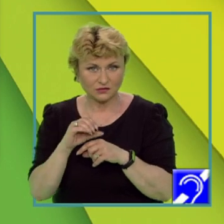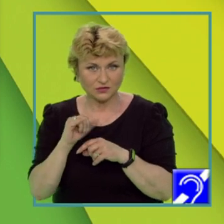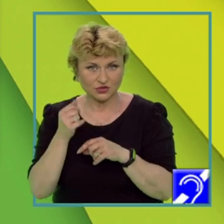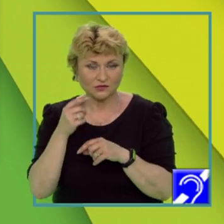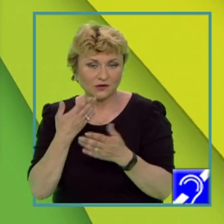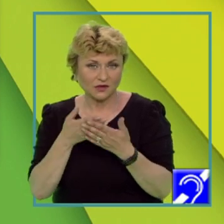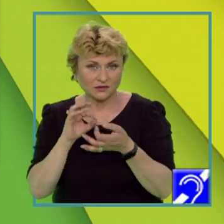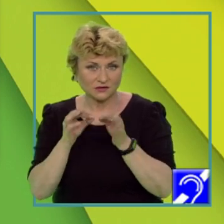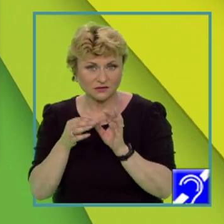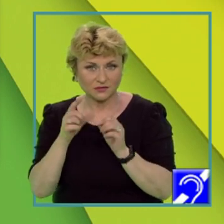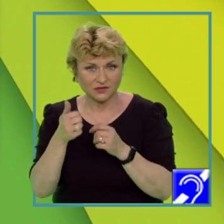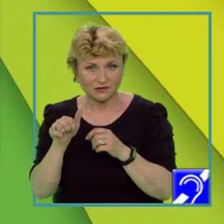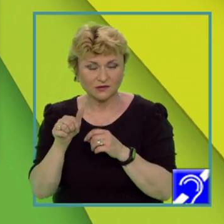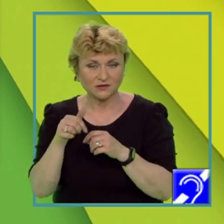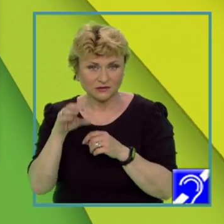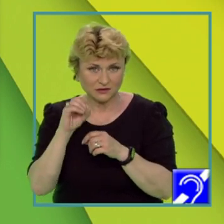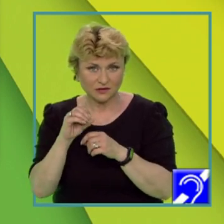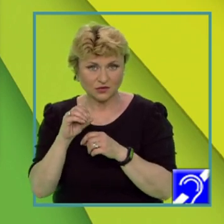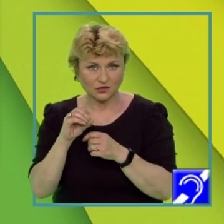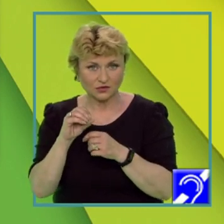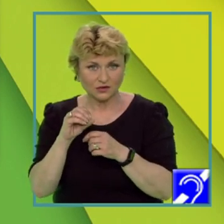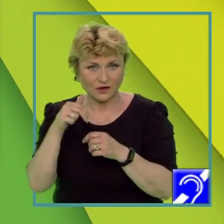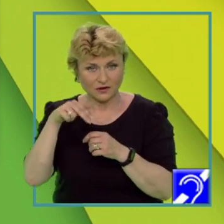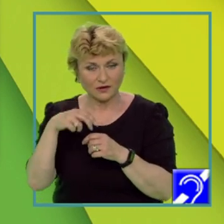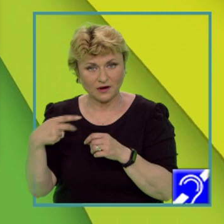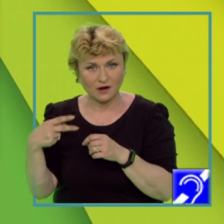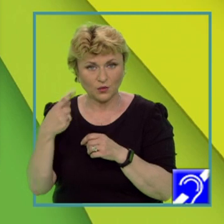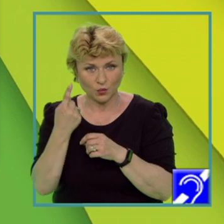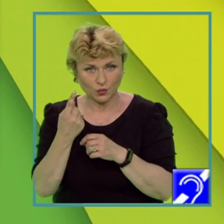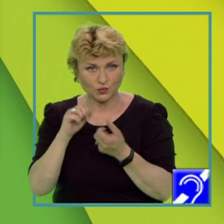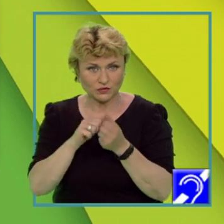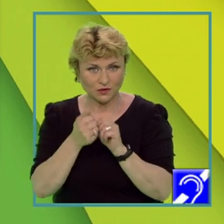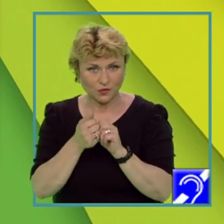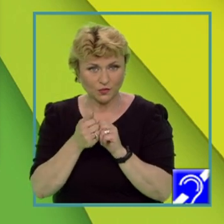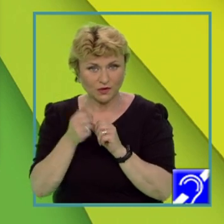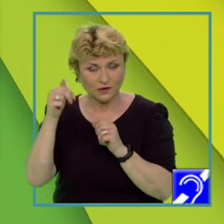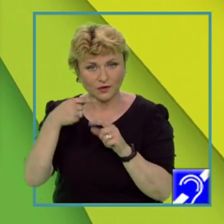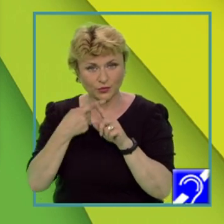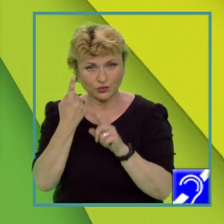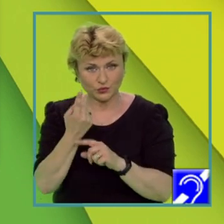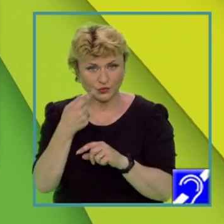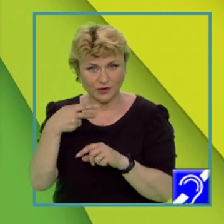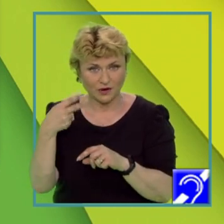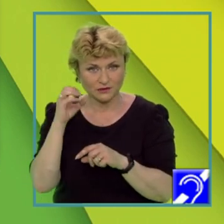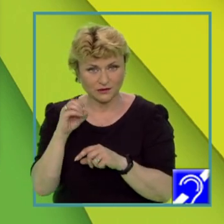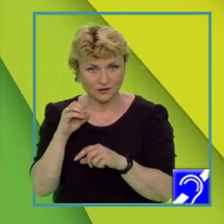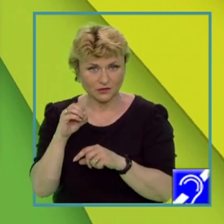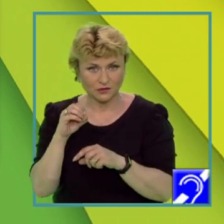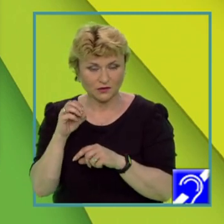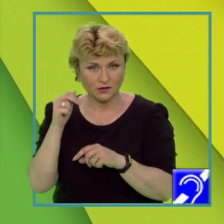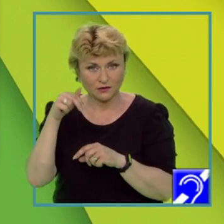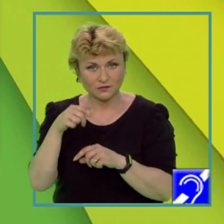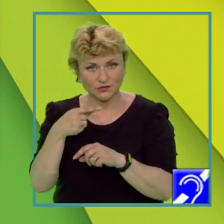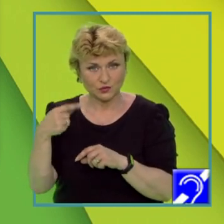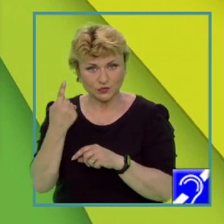înseamnă a minus 1 egal 0 adică egal unu sau m plus 1 egal 0 adică egal minus